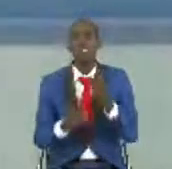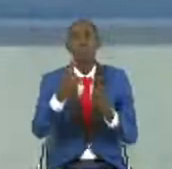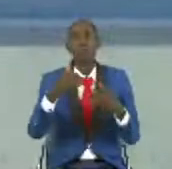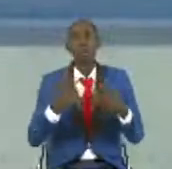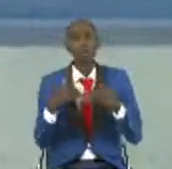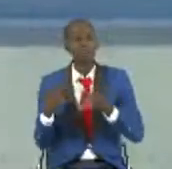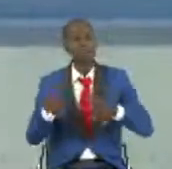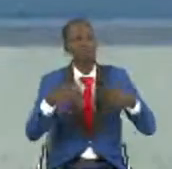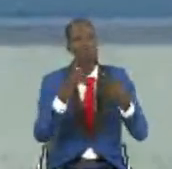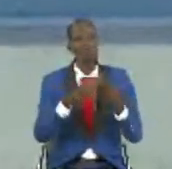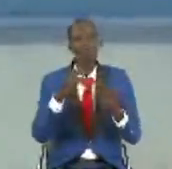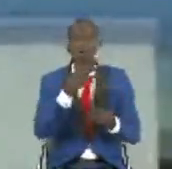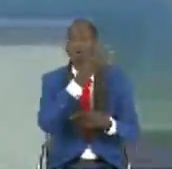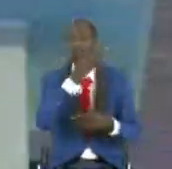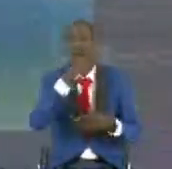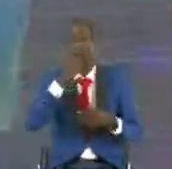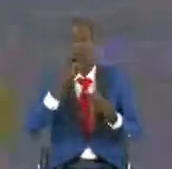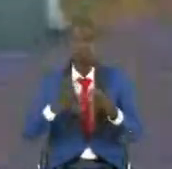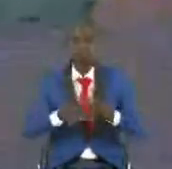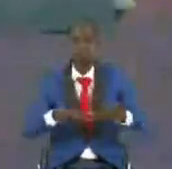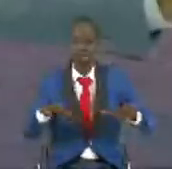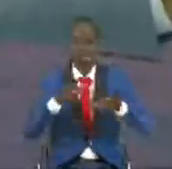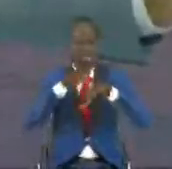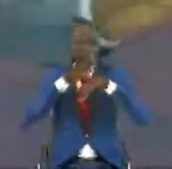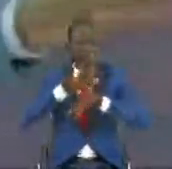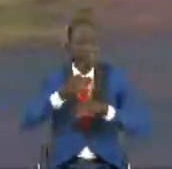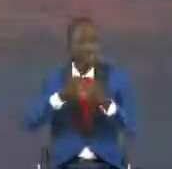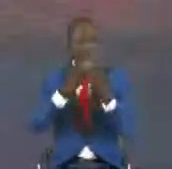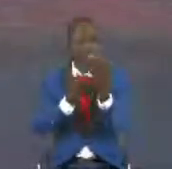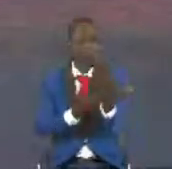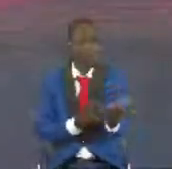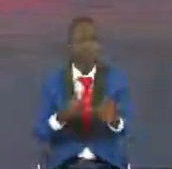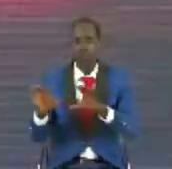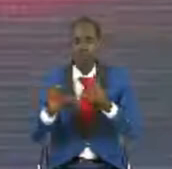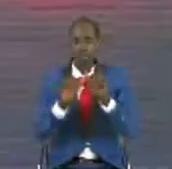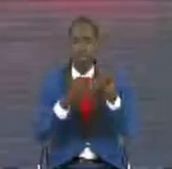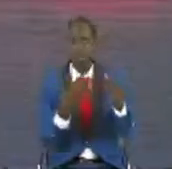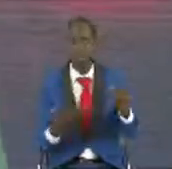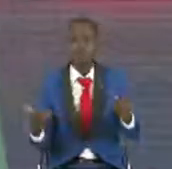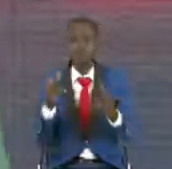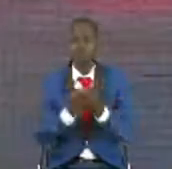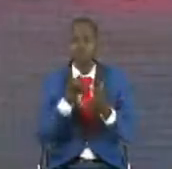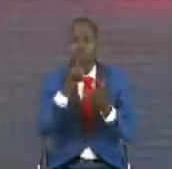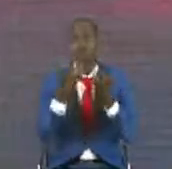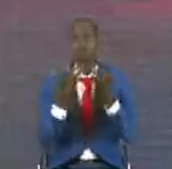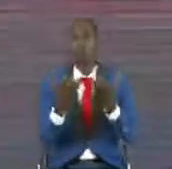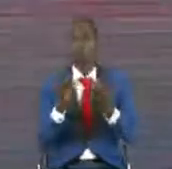si tu allais au champ très tôt le matin et tu fais tout ce que tu voulais faire,